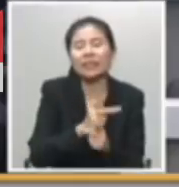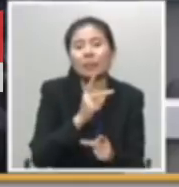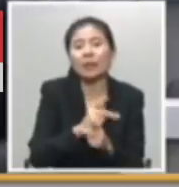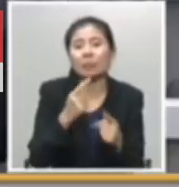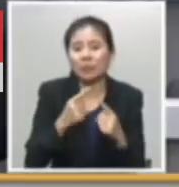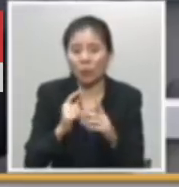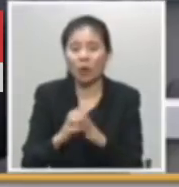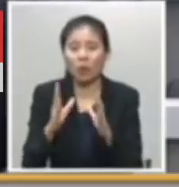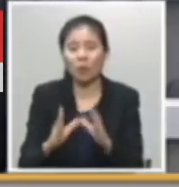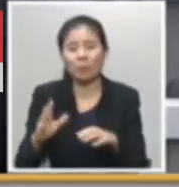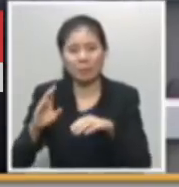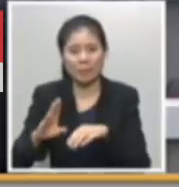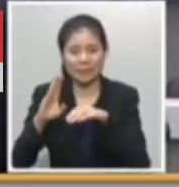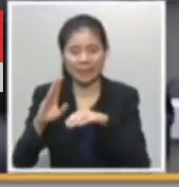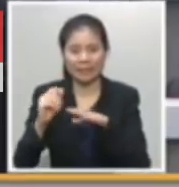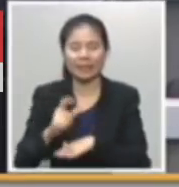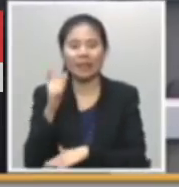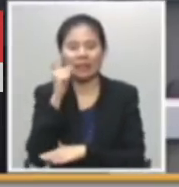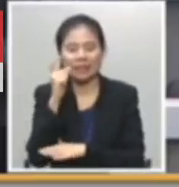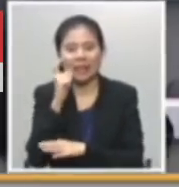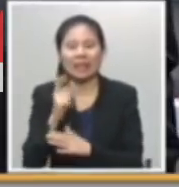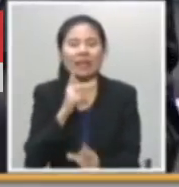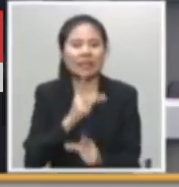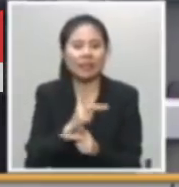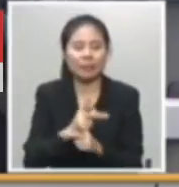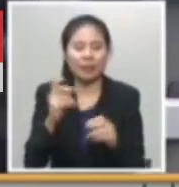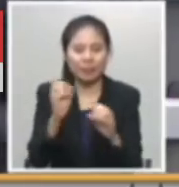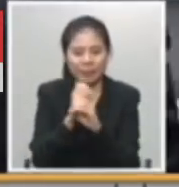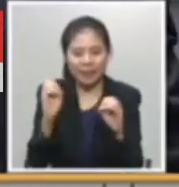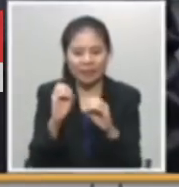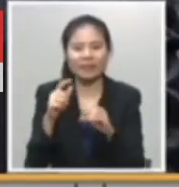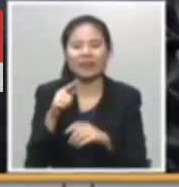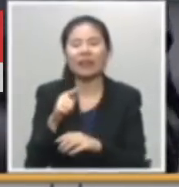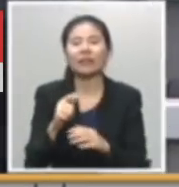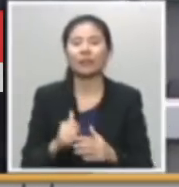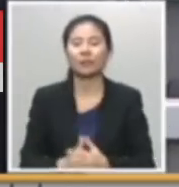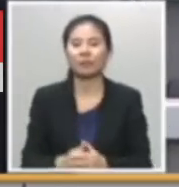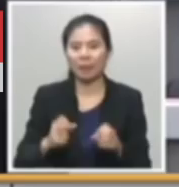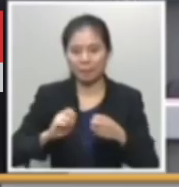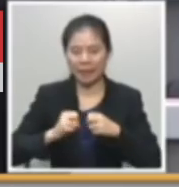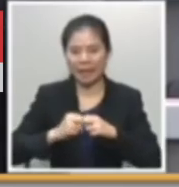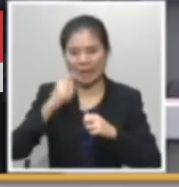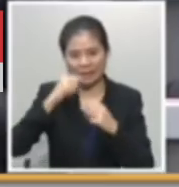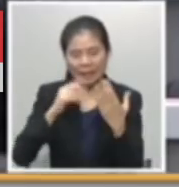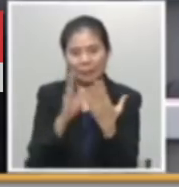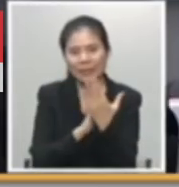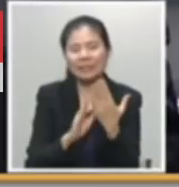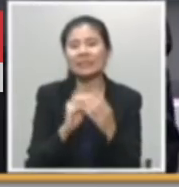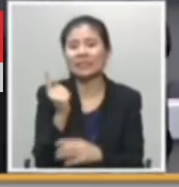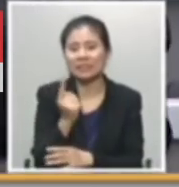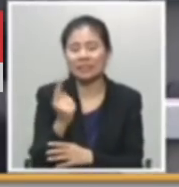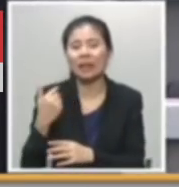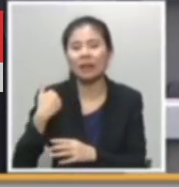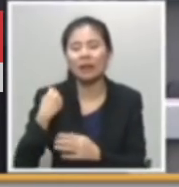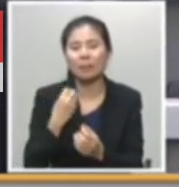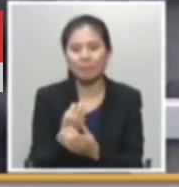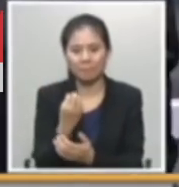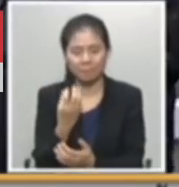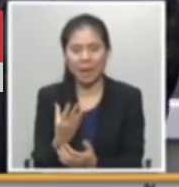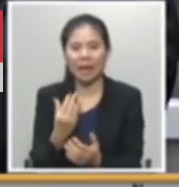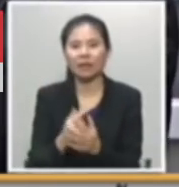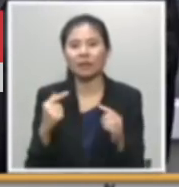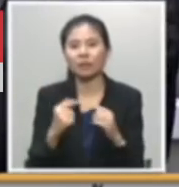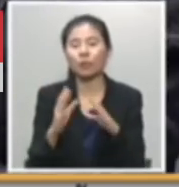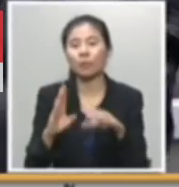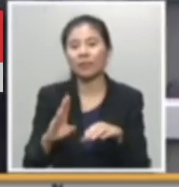เดี๋ยวจะแฉให้ดูมีกี่รายเอ็งไปเอามาให้ได้แล้วนี่คือซอร์สออฟฟันประเทศไทยจะได้เงินมหาศาลเลยจากพวกนี้เดี๋ยวผมจะแฉหมดเล